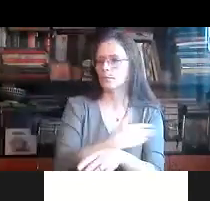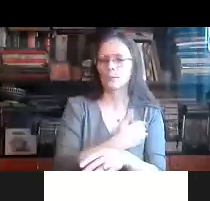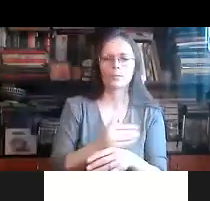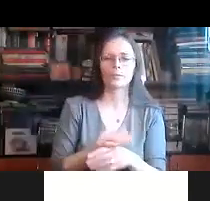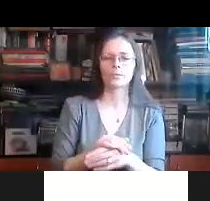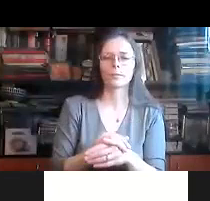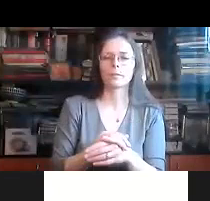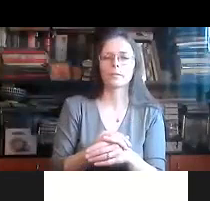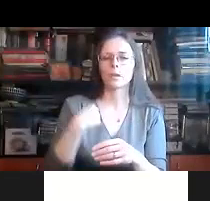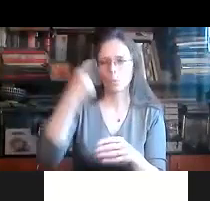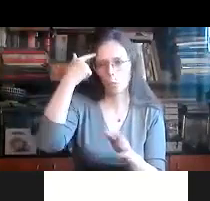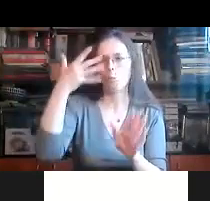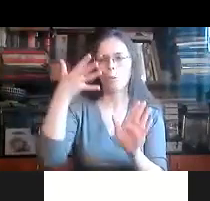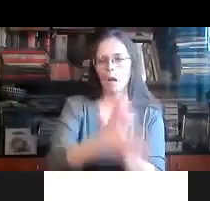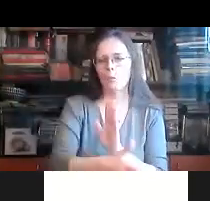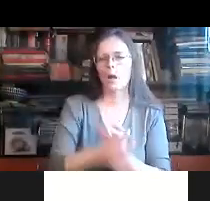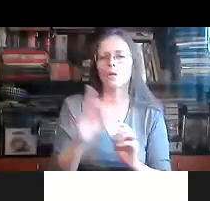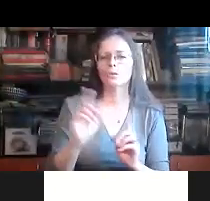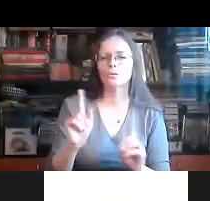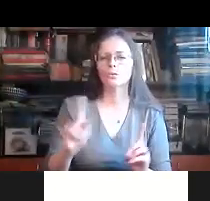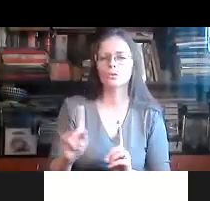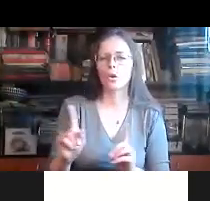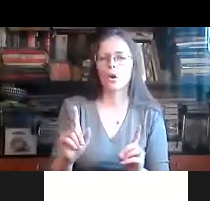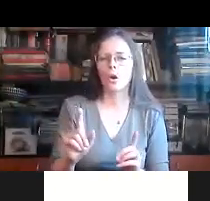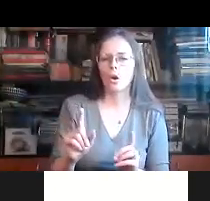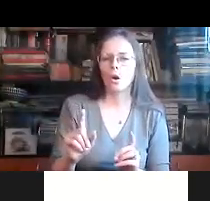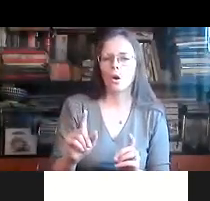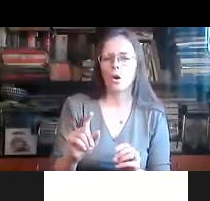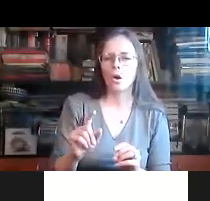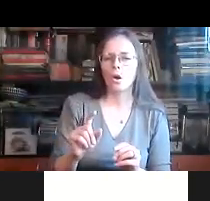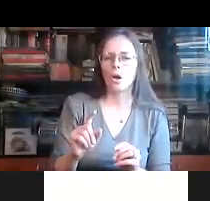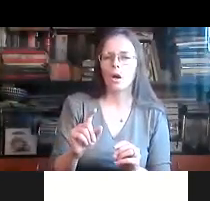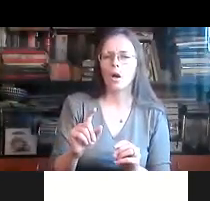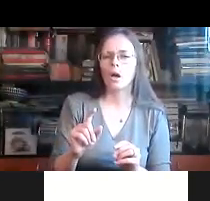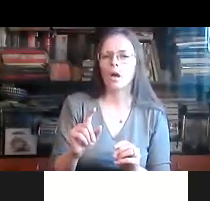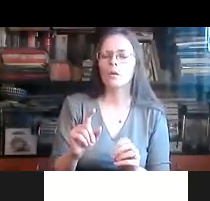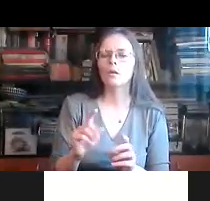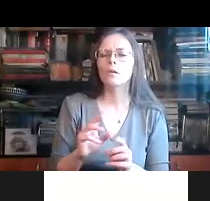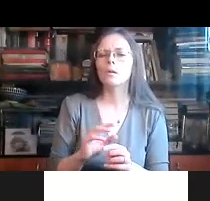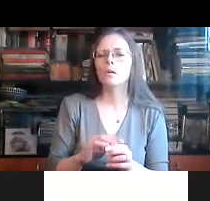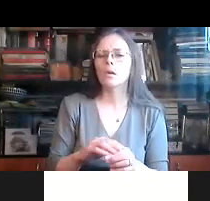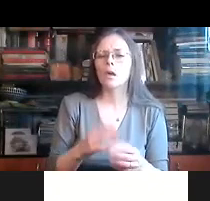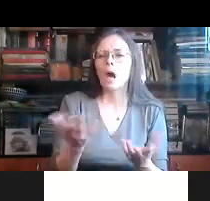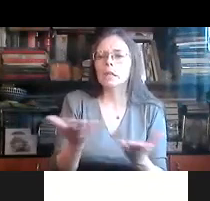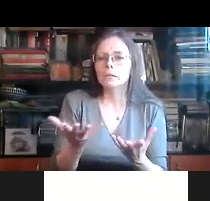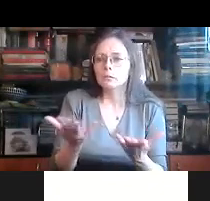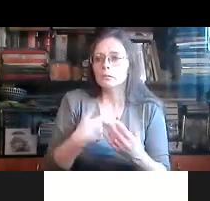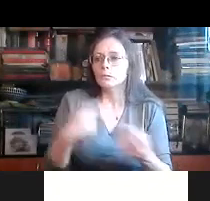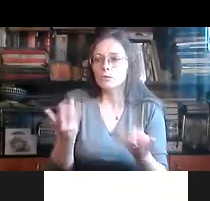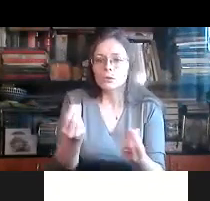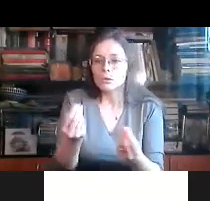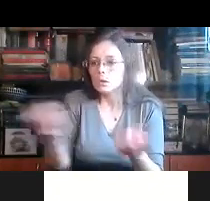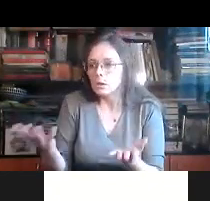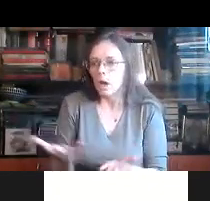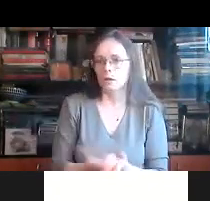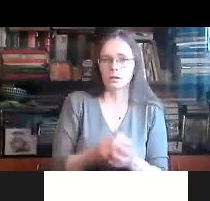что нам могут не выплатить какие-то деньги или половину зарплаты, потому что начнется экономический